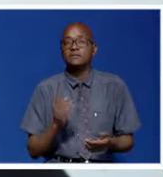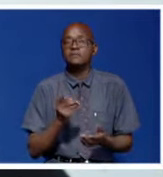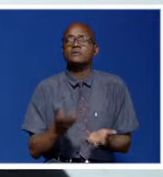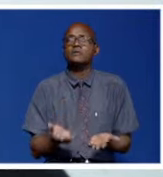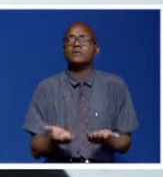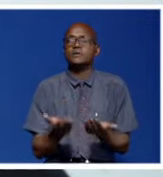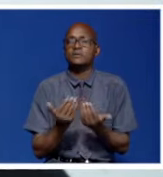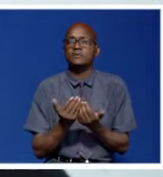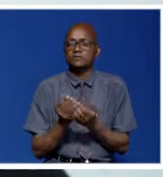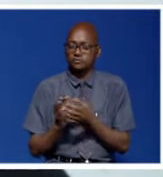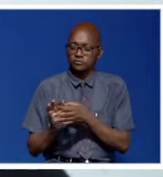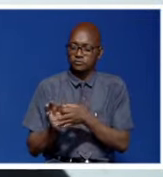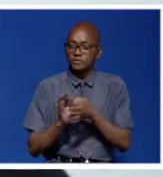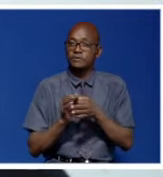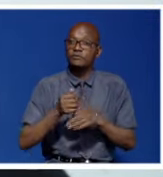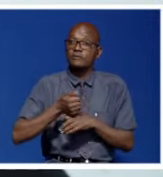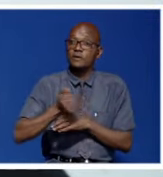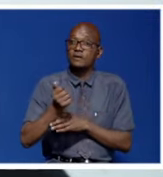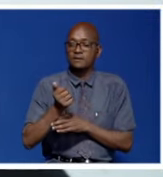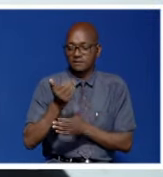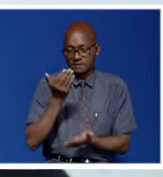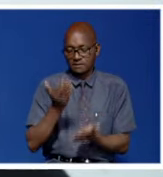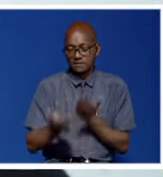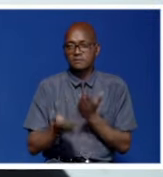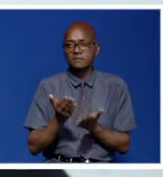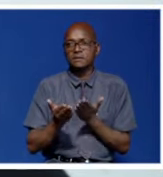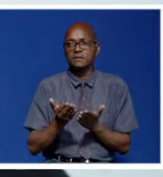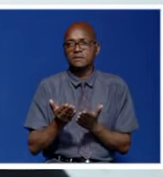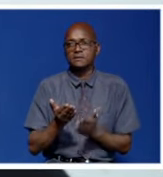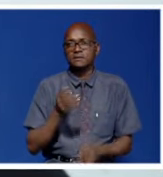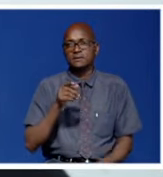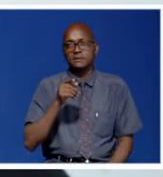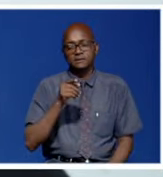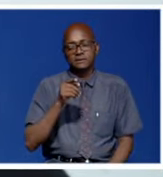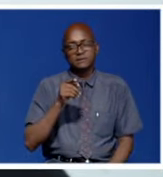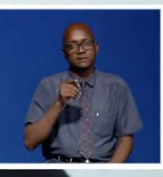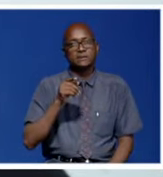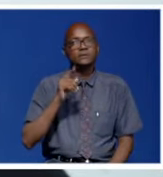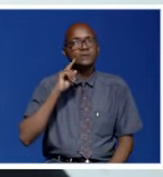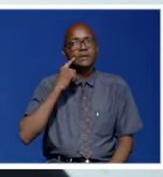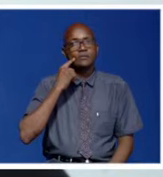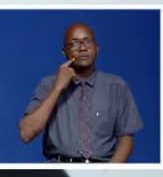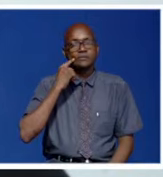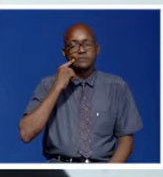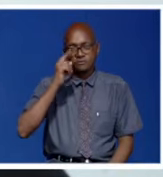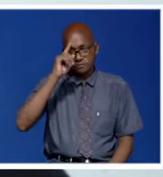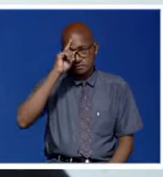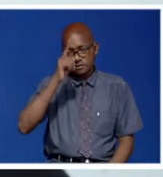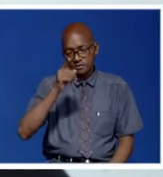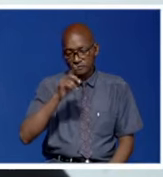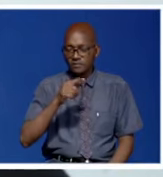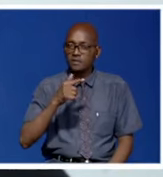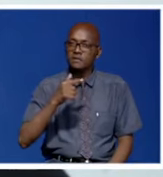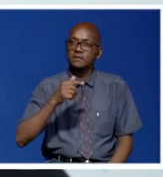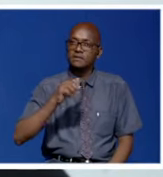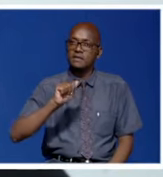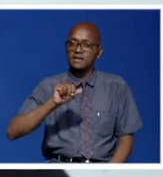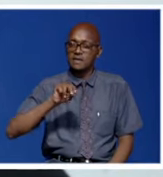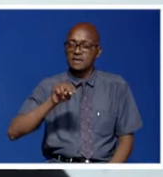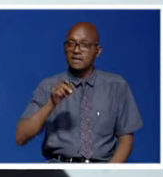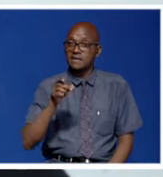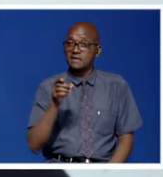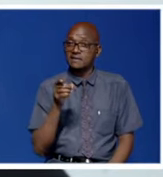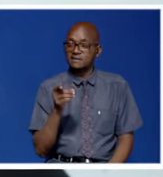hiari yenu, na zenyewe tunazitathmini na kujaribu kuzielewa. Kwa mfano our times ya education wanarank